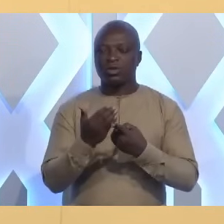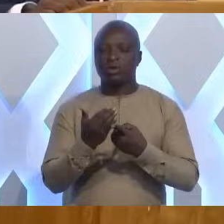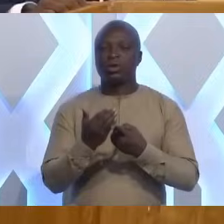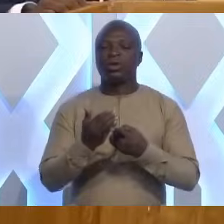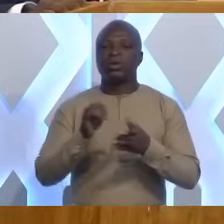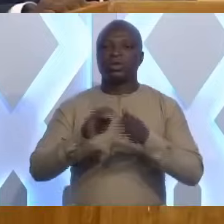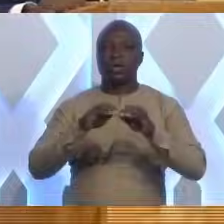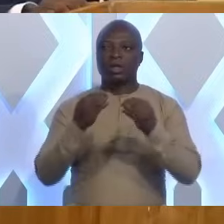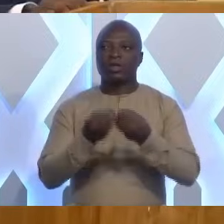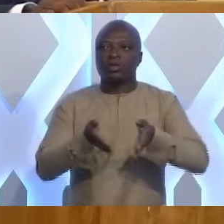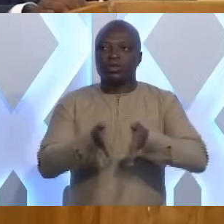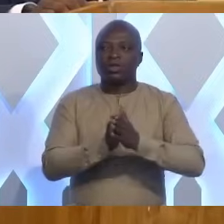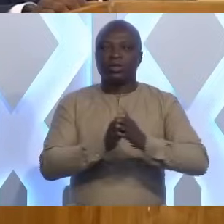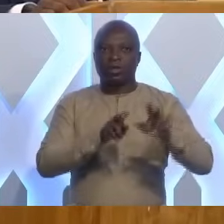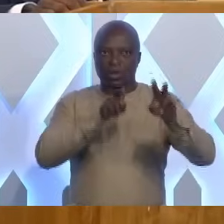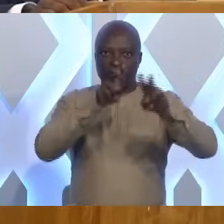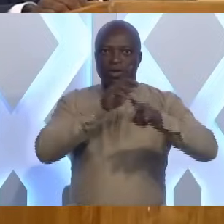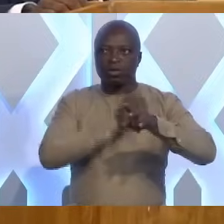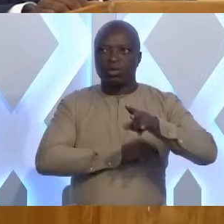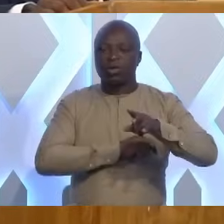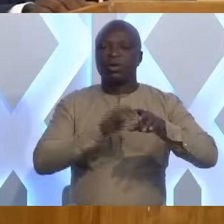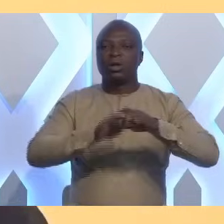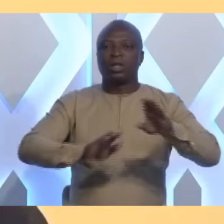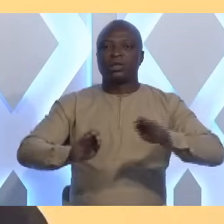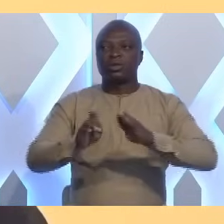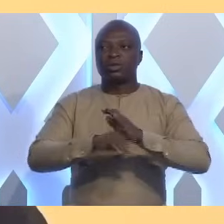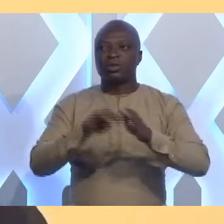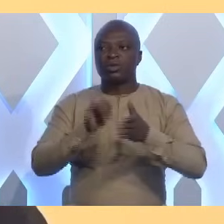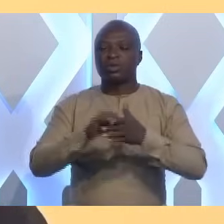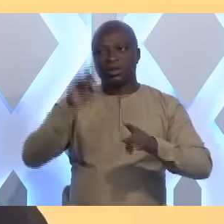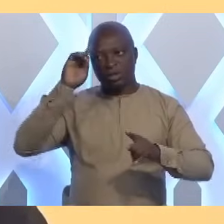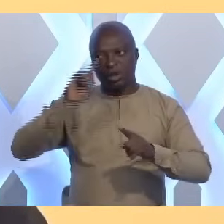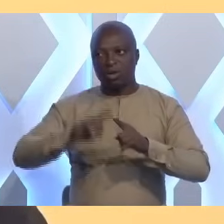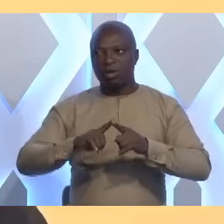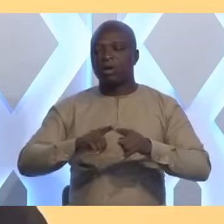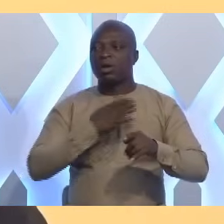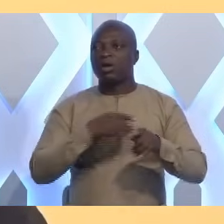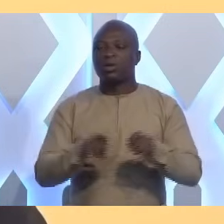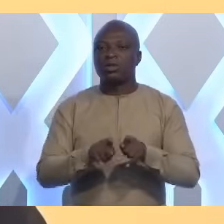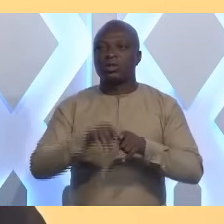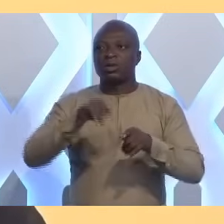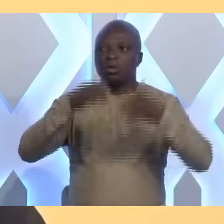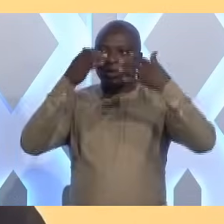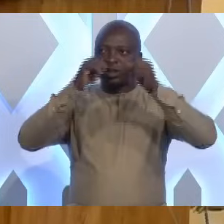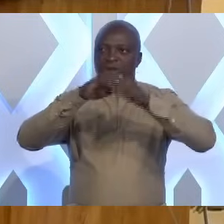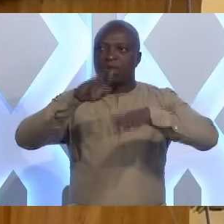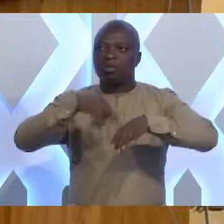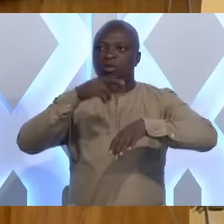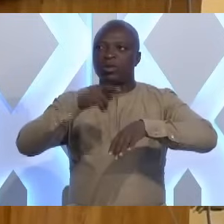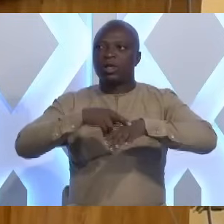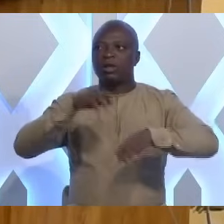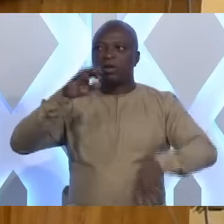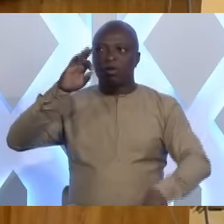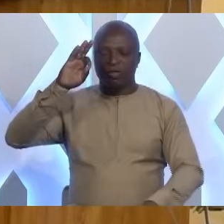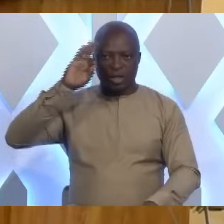CNSP sollicite le regard du Togo dans l'exécution du dit accord. Et aussi que le président de la République, Faurisson